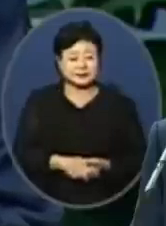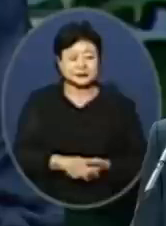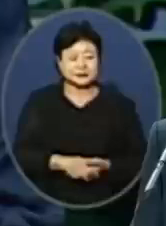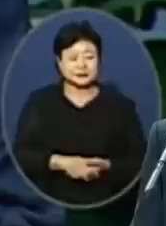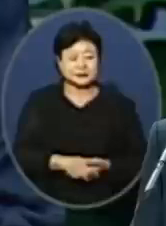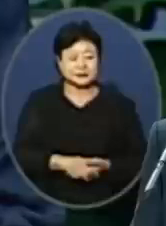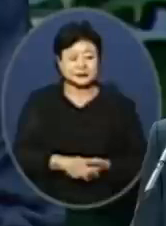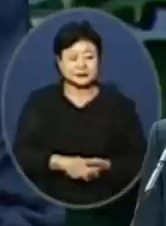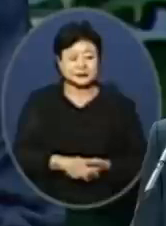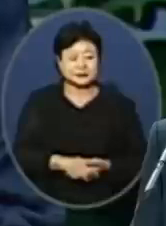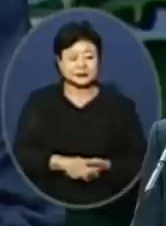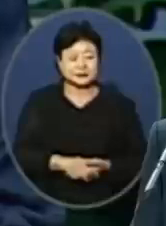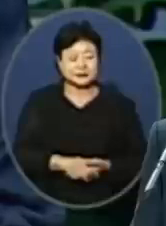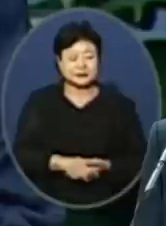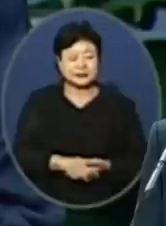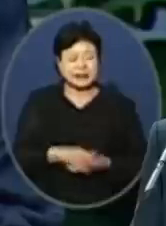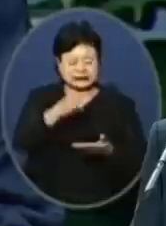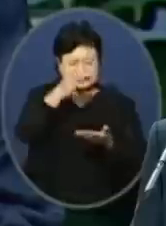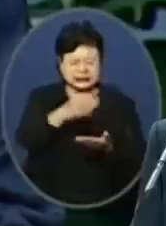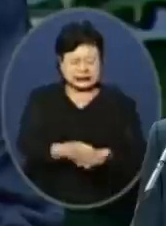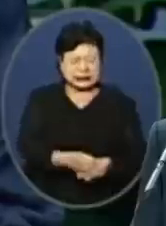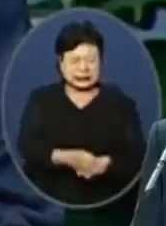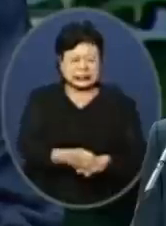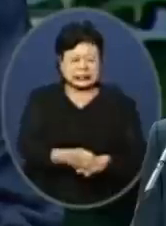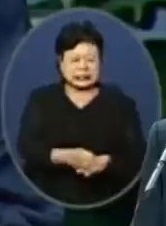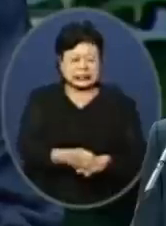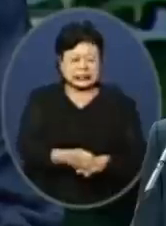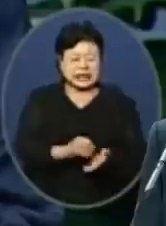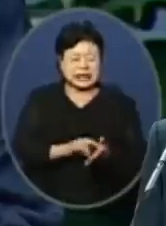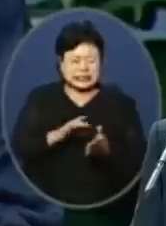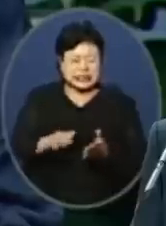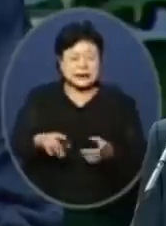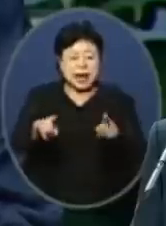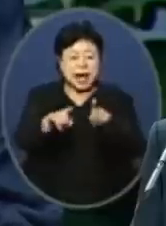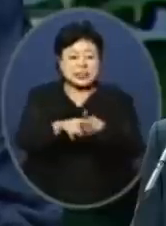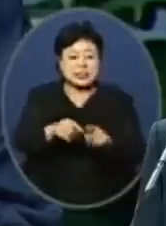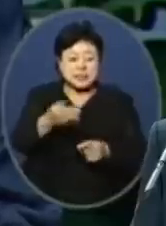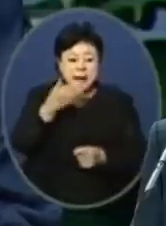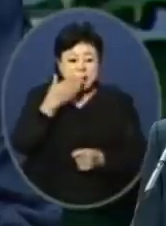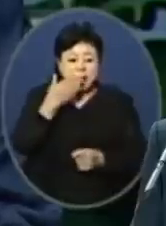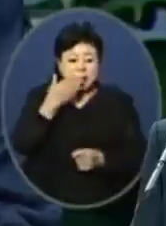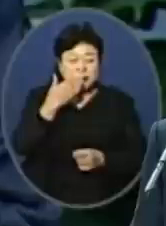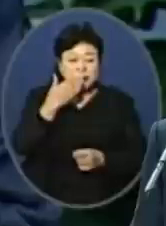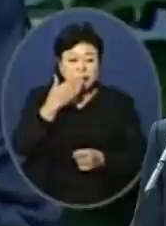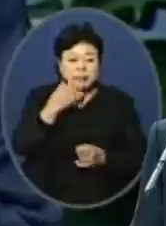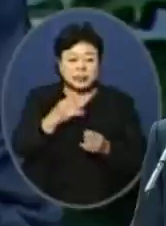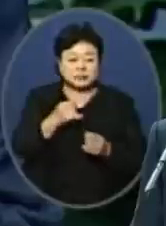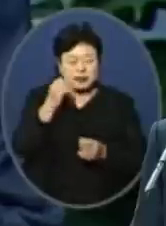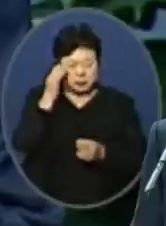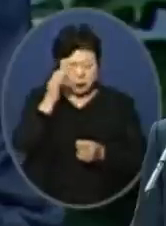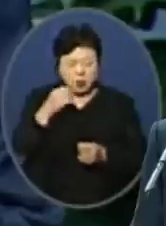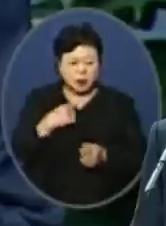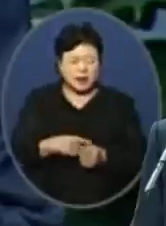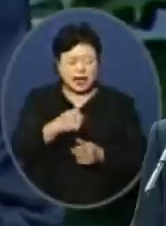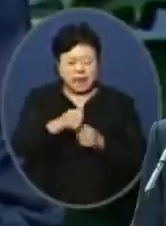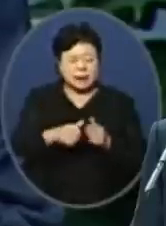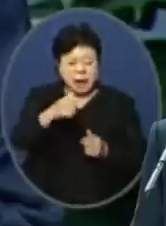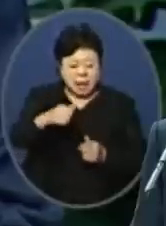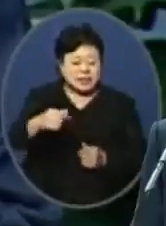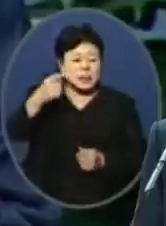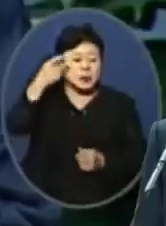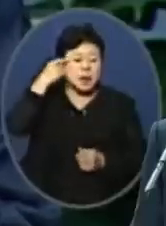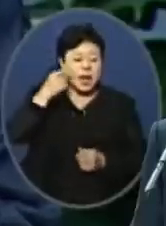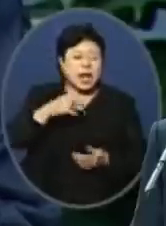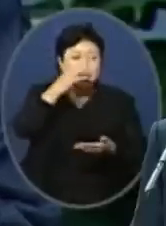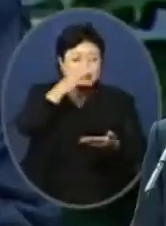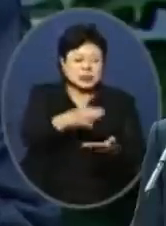유대 사회에서 아주 천대하는 세리와 함께 식사하니까 사람들이 비난했습니다. 하나님의 아들이라는 사람이